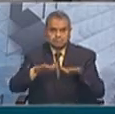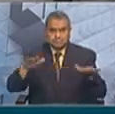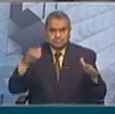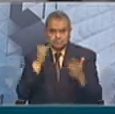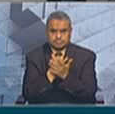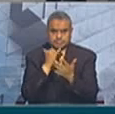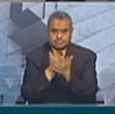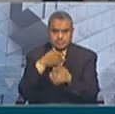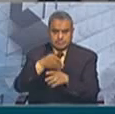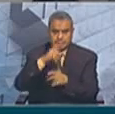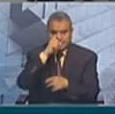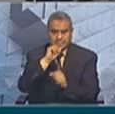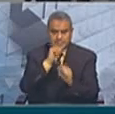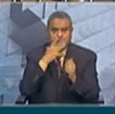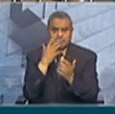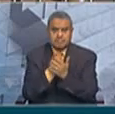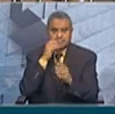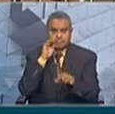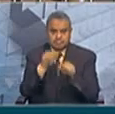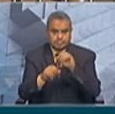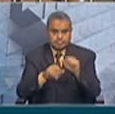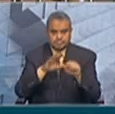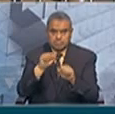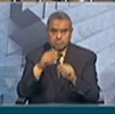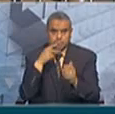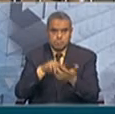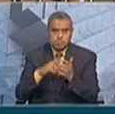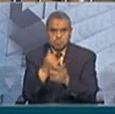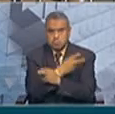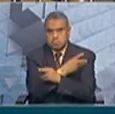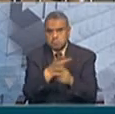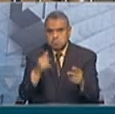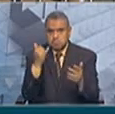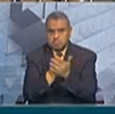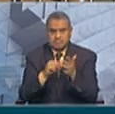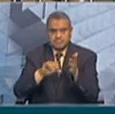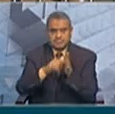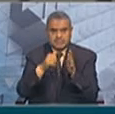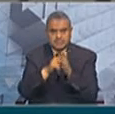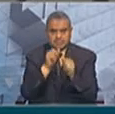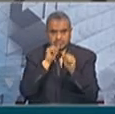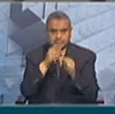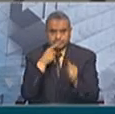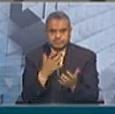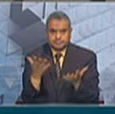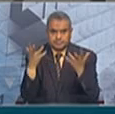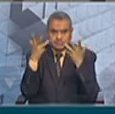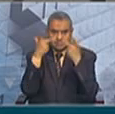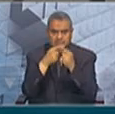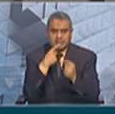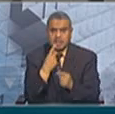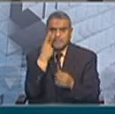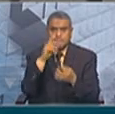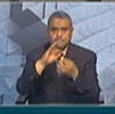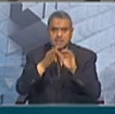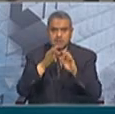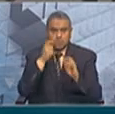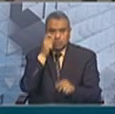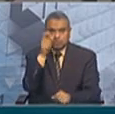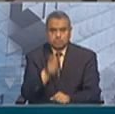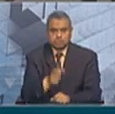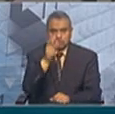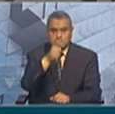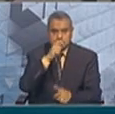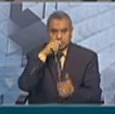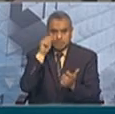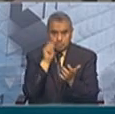البلاد لتوسيع القيود المفروضة لتشمل مناطق جديدة. أكثر من مليون شخص من بين إجمالي